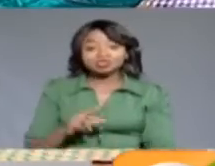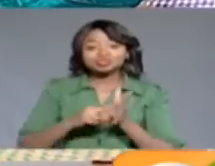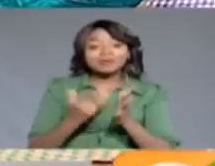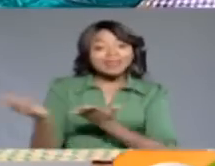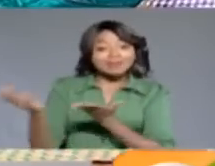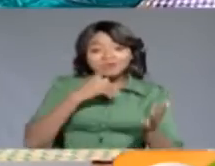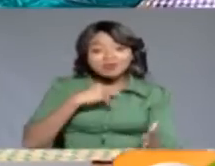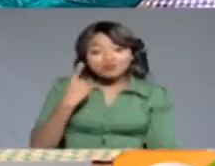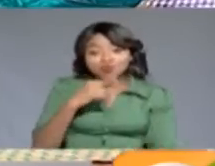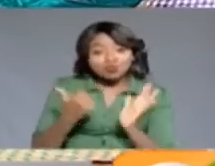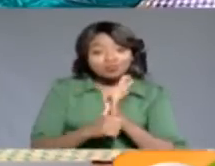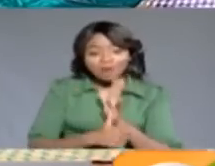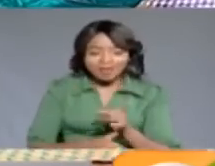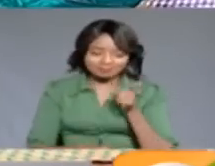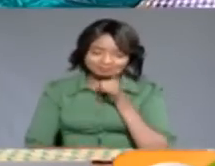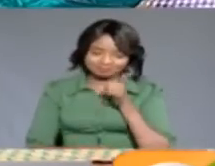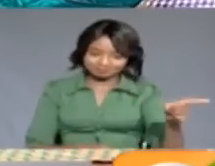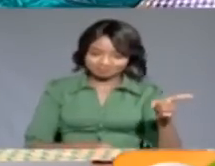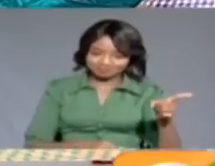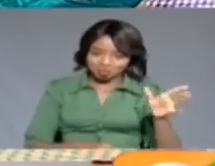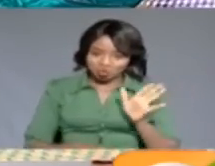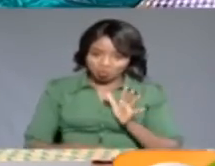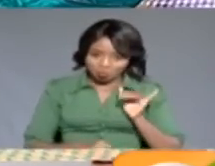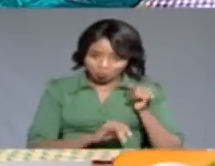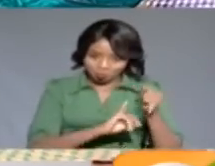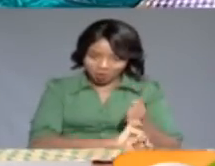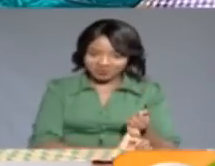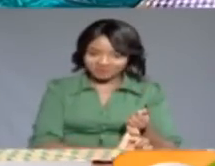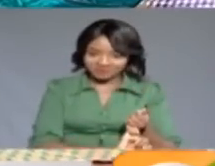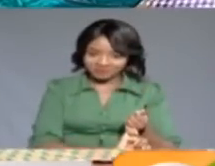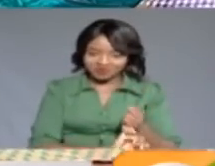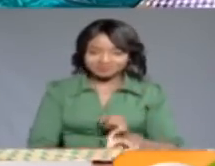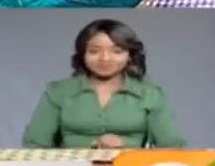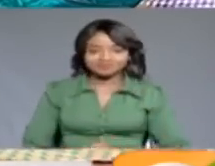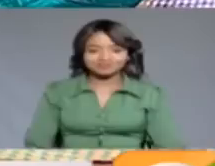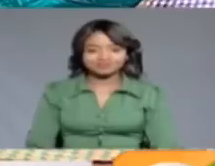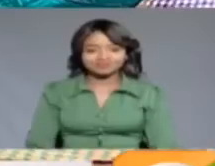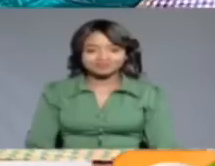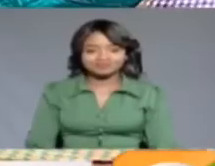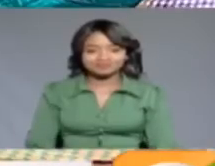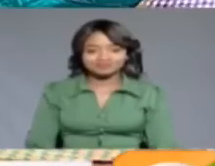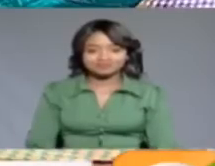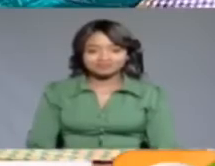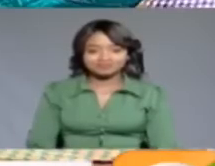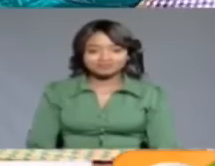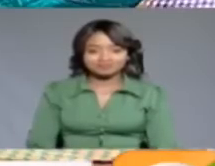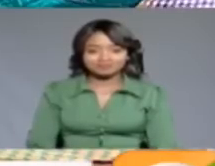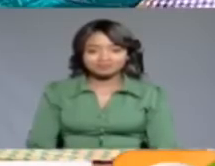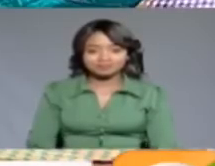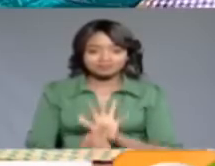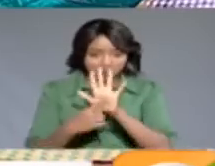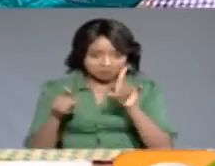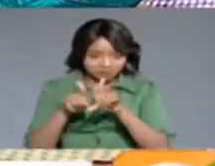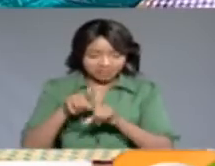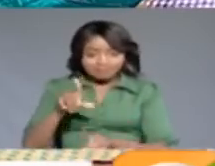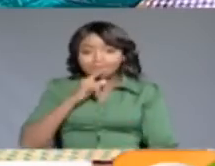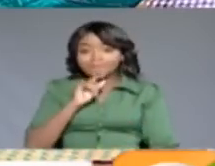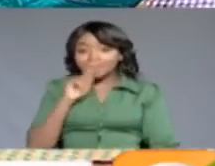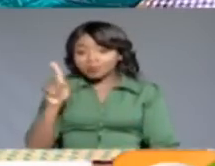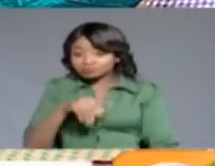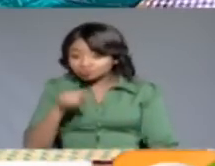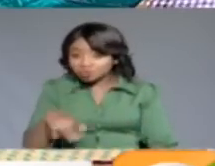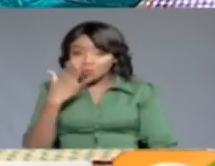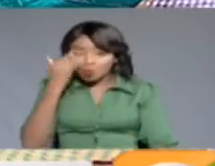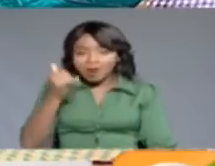ni ya huyu mume pia kukubali shemeji yake aje akae pale. Ni kama huyu anayezungumza. Yeye pia ana makosa. Maanake ukiwa unaketi na unamuona shemeji